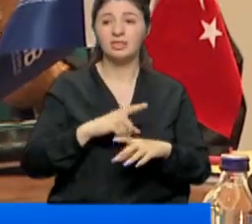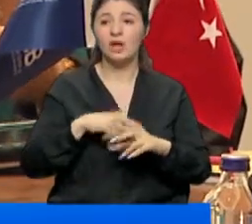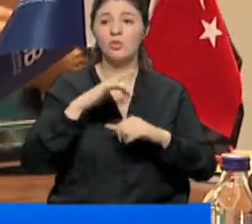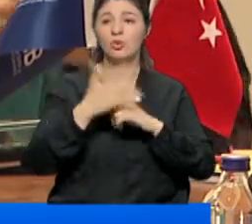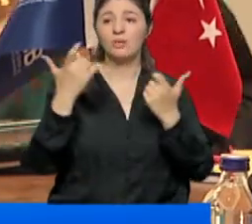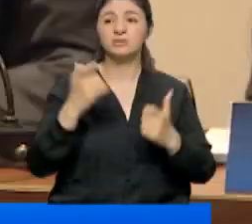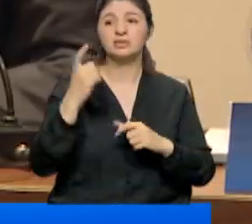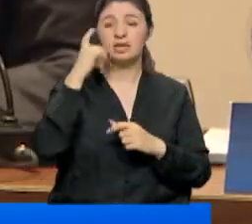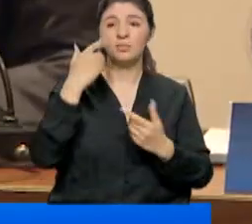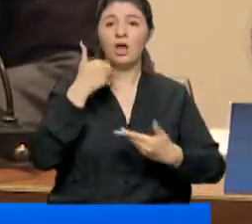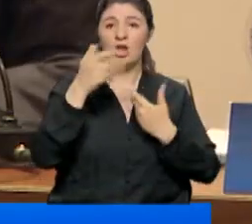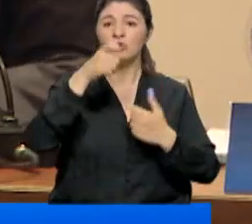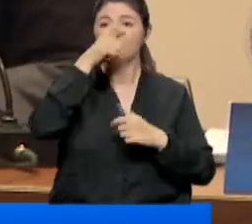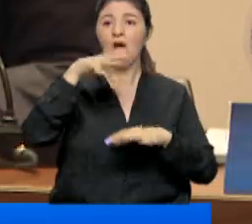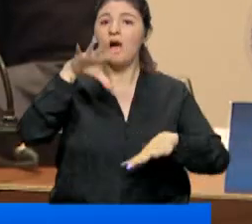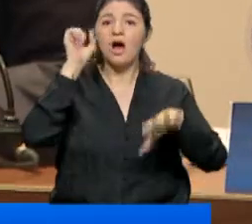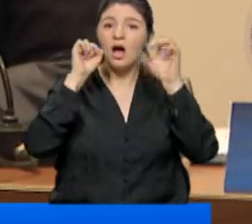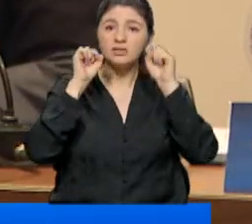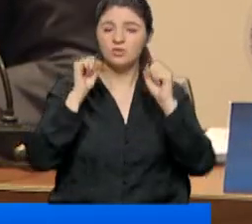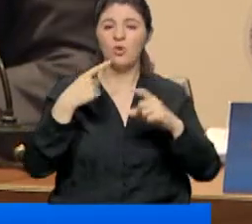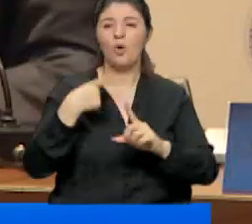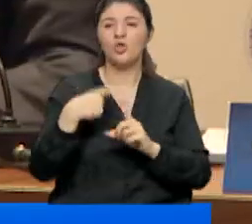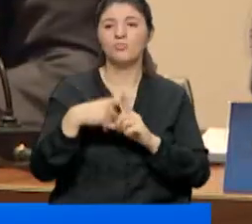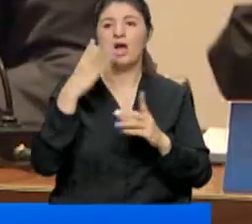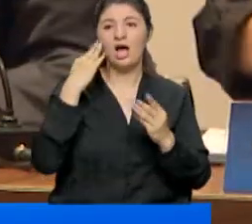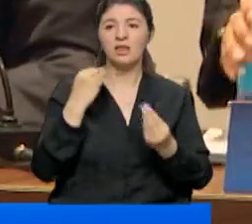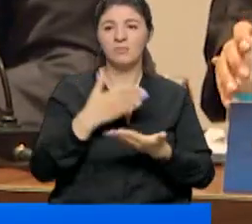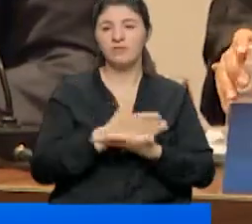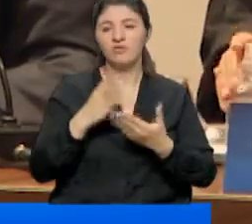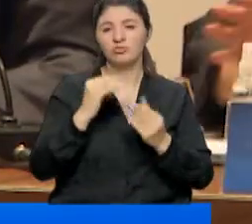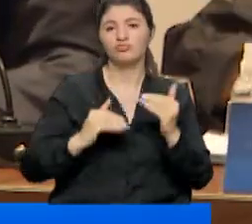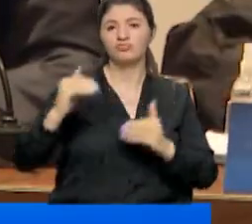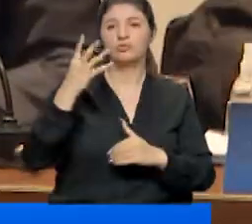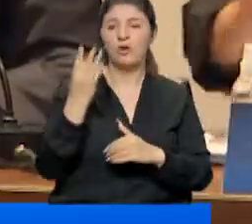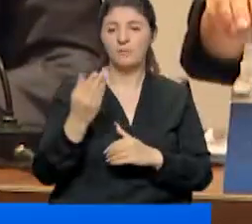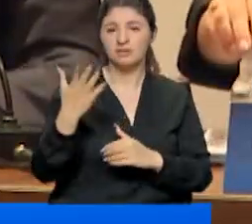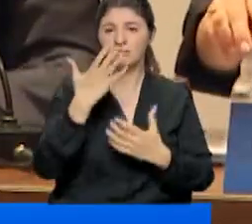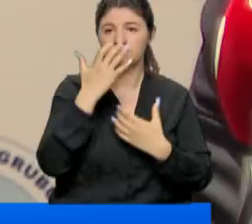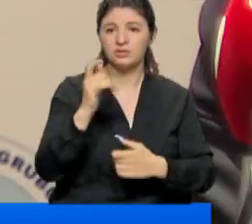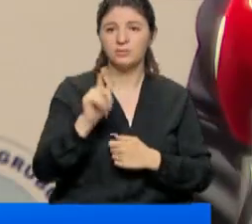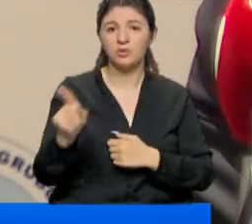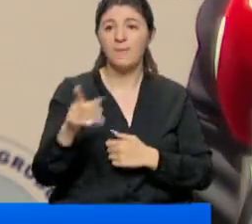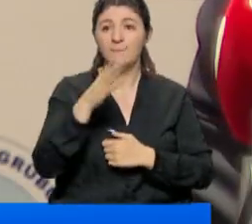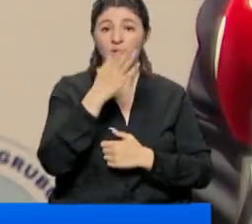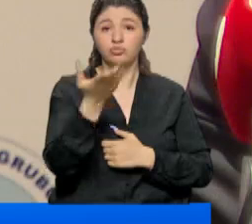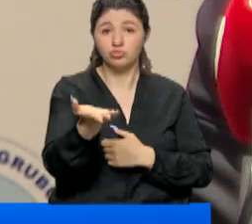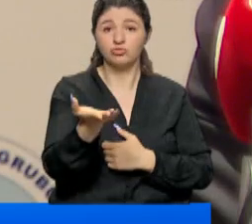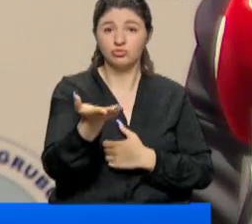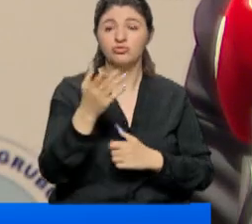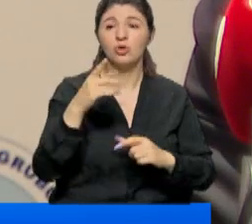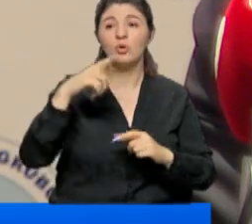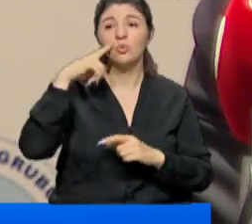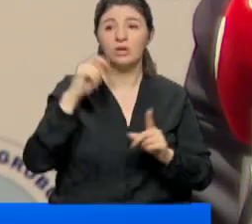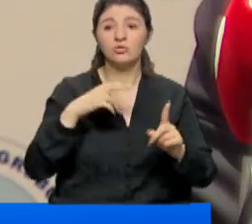ülkemizin tanıtımına Türkiye algısının olumlu anlamda yüklen yükseltmesi de katkı sunuyor biliyorsunuz